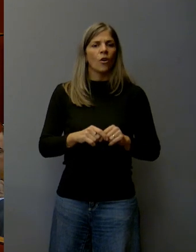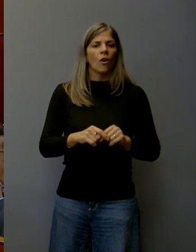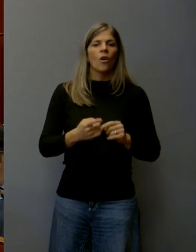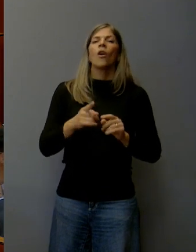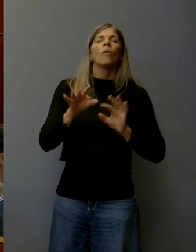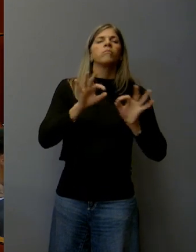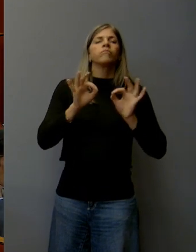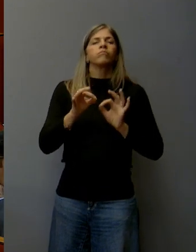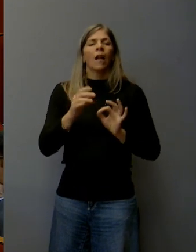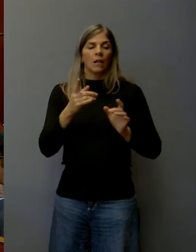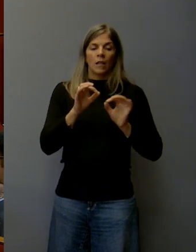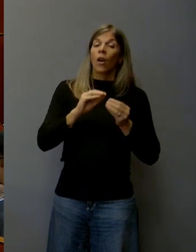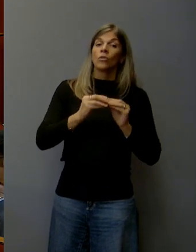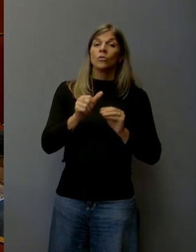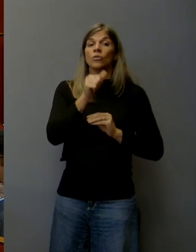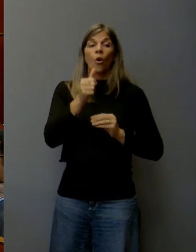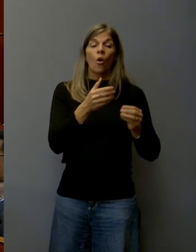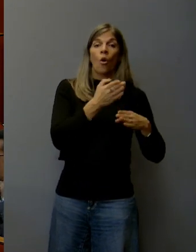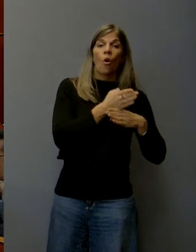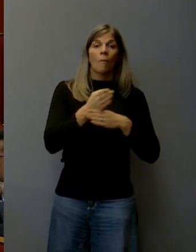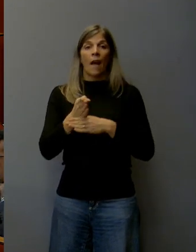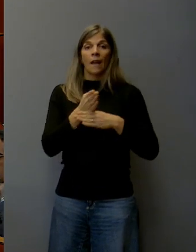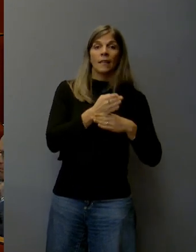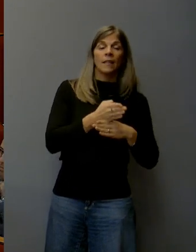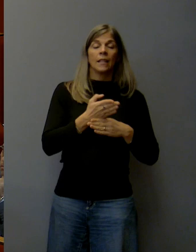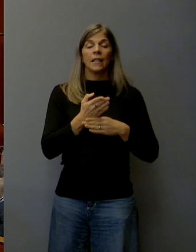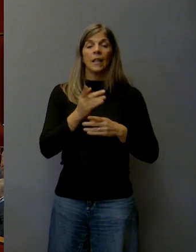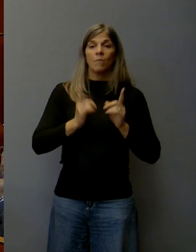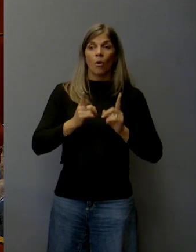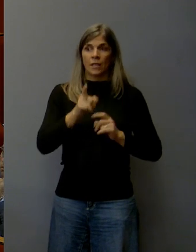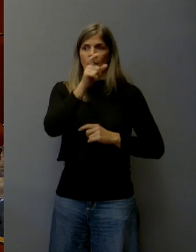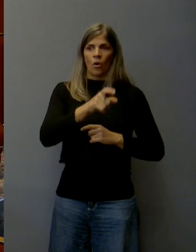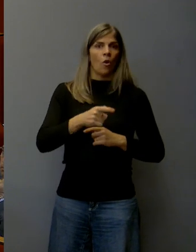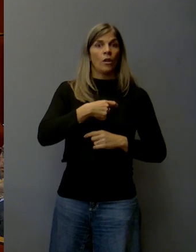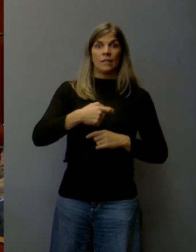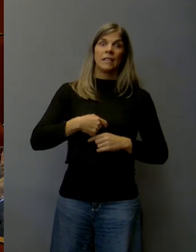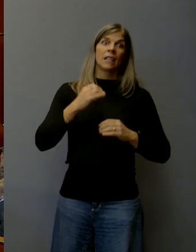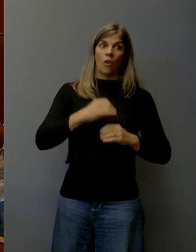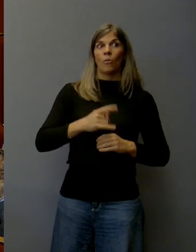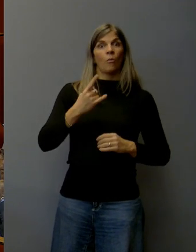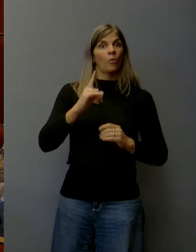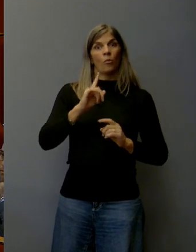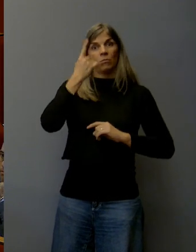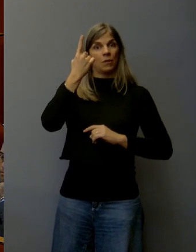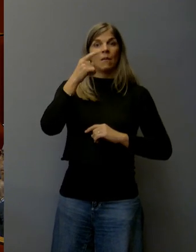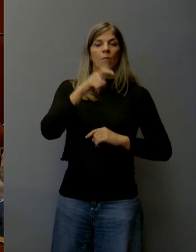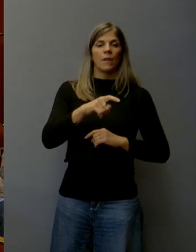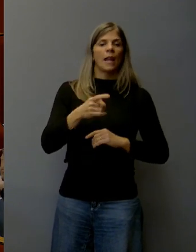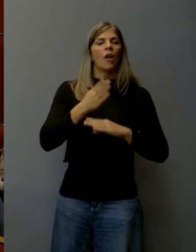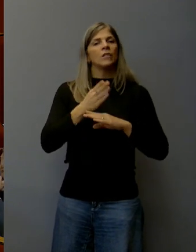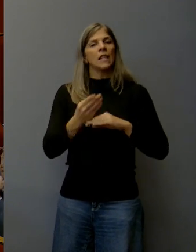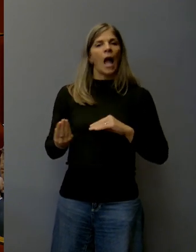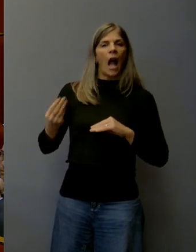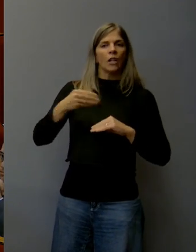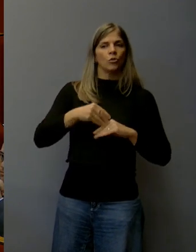le parti politiche di cui il sindaco legittimamente l'esponente massimo perché è il consigliere aggiunto a questo consiglio ovviamente